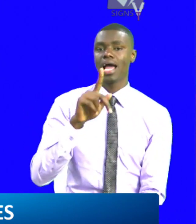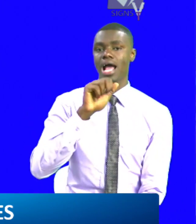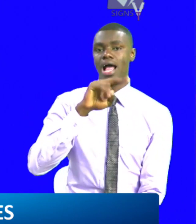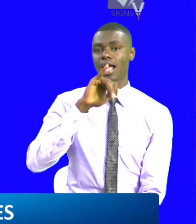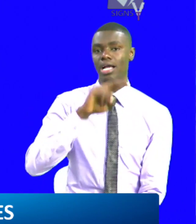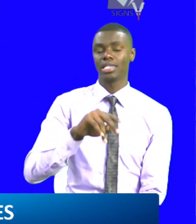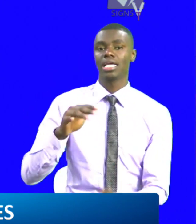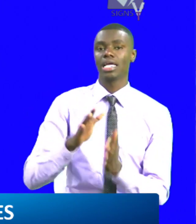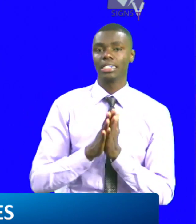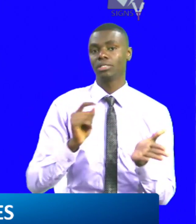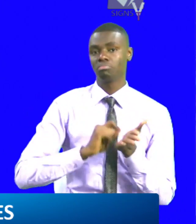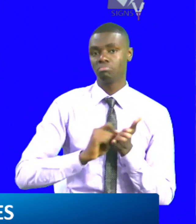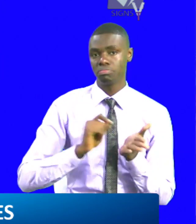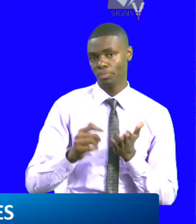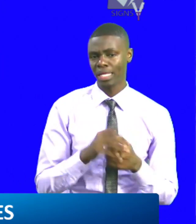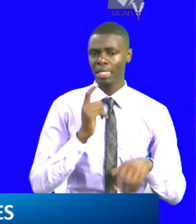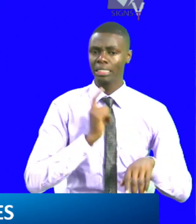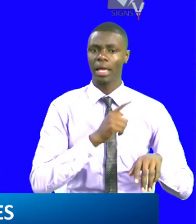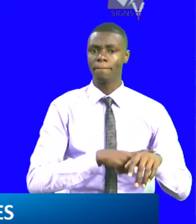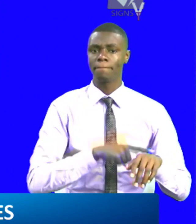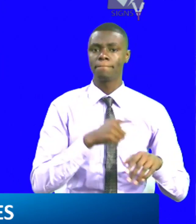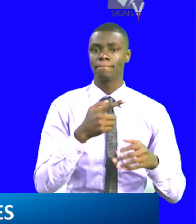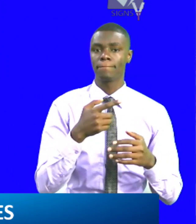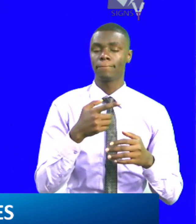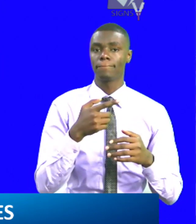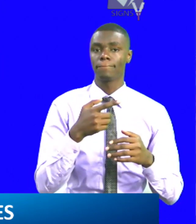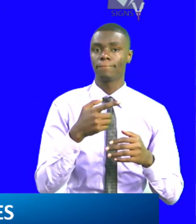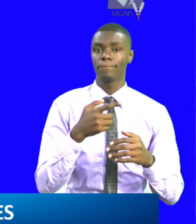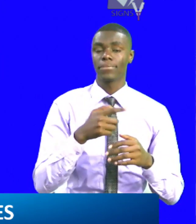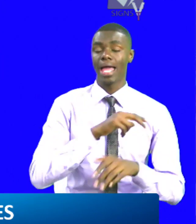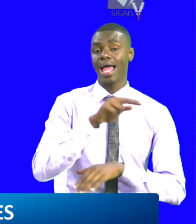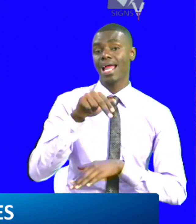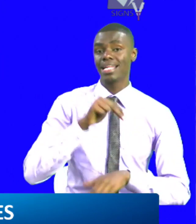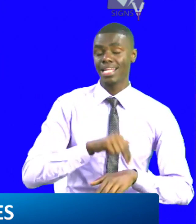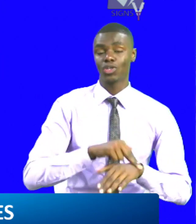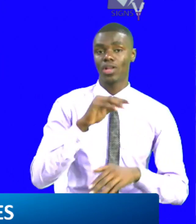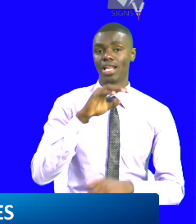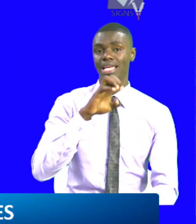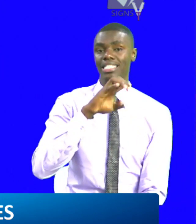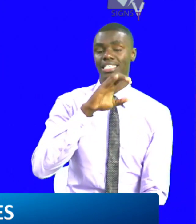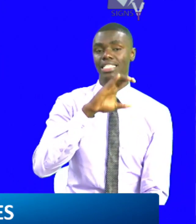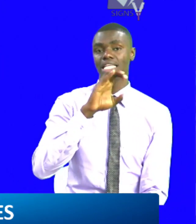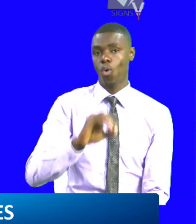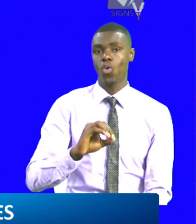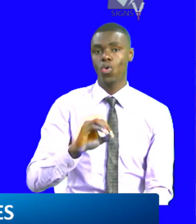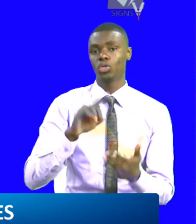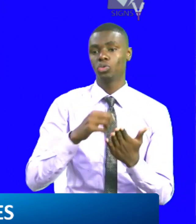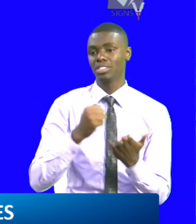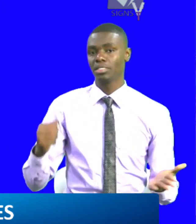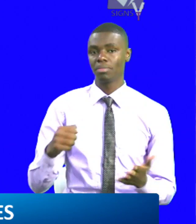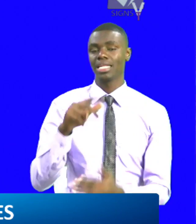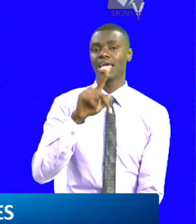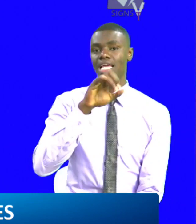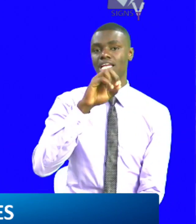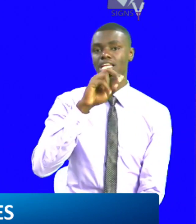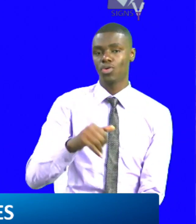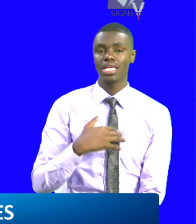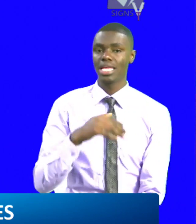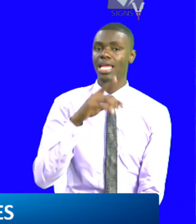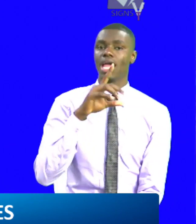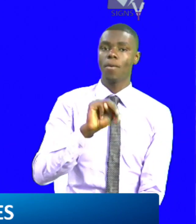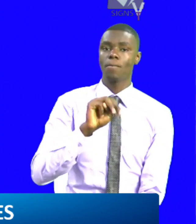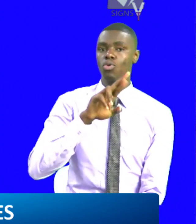sahihi ndivyo uweze kutoa serikali kwa ofisi. Wakati wanafanya maandamano, wenye wanaumizwa ni sisi wana